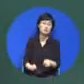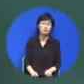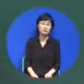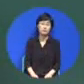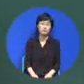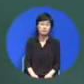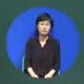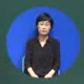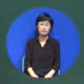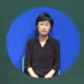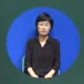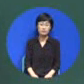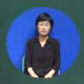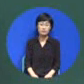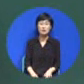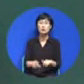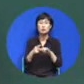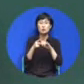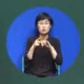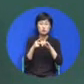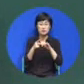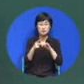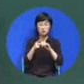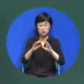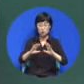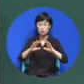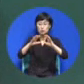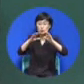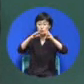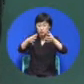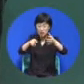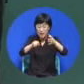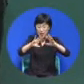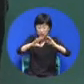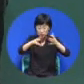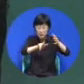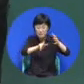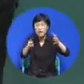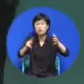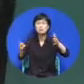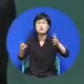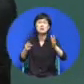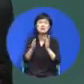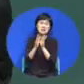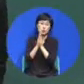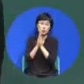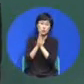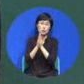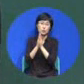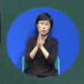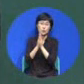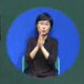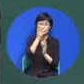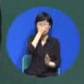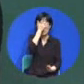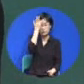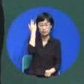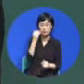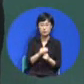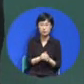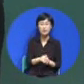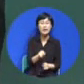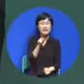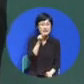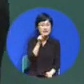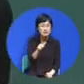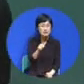words fall to the ground. 국가를 바꾸는 기도가 시작됐어. Finally, what is the answer that came? It was the prayer to change